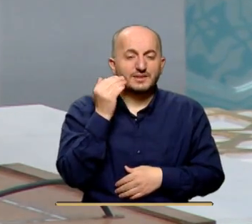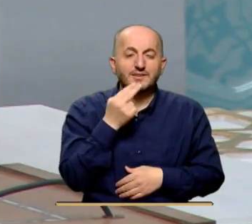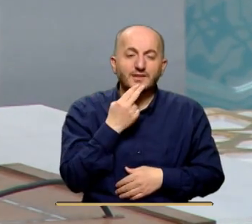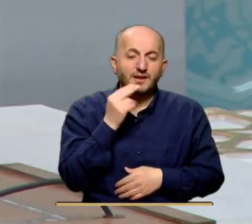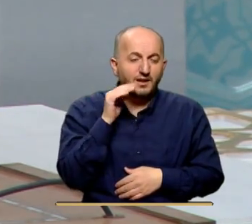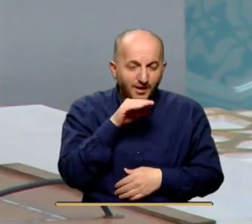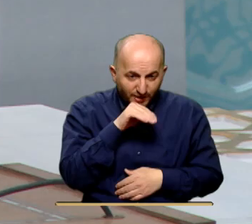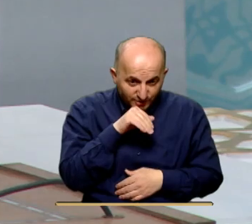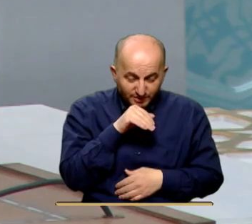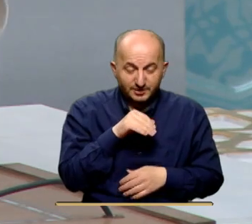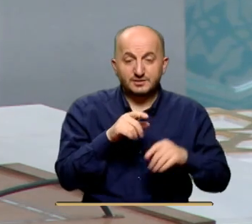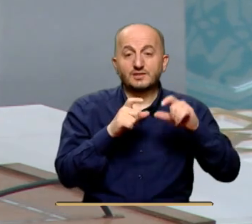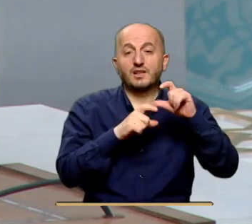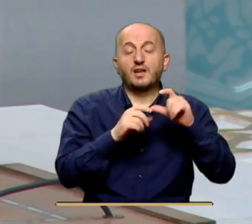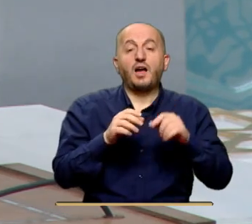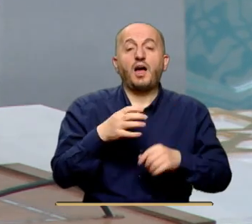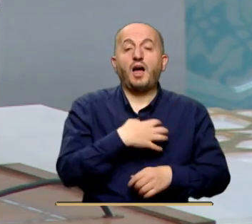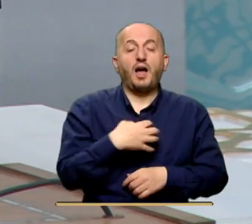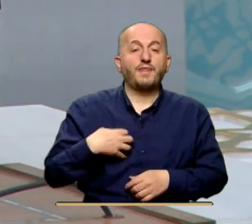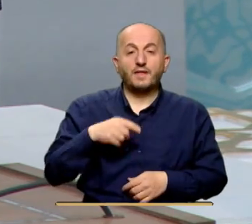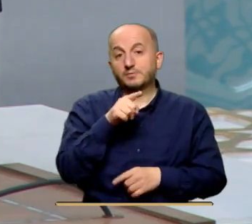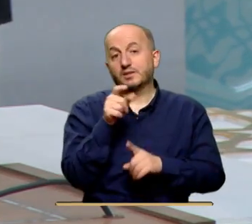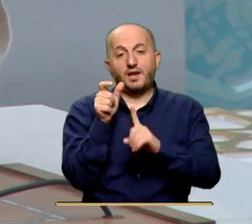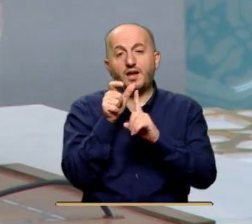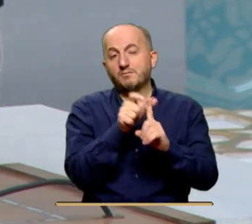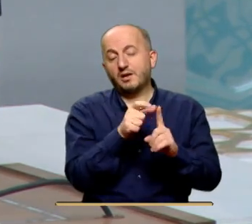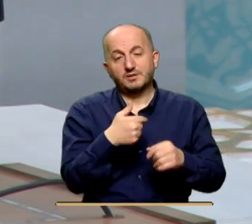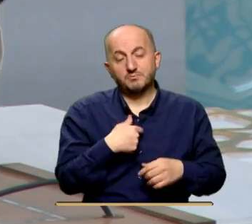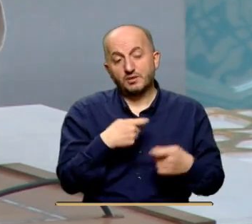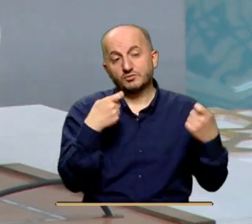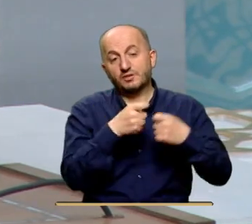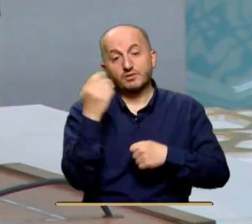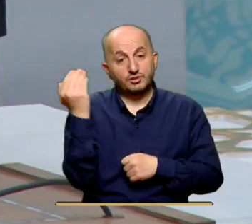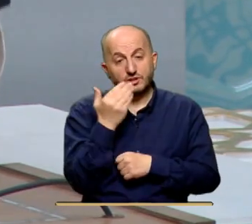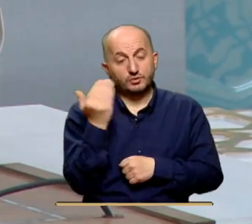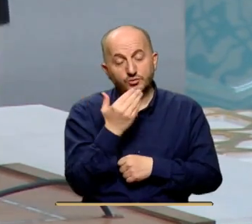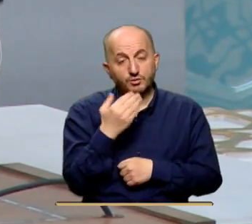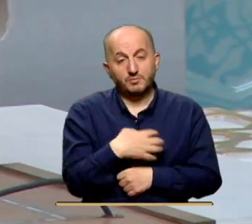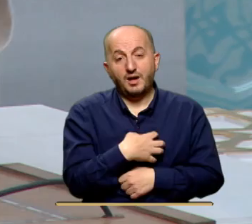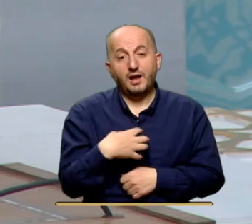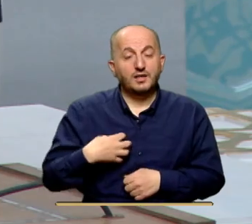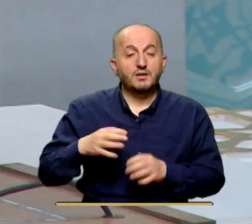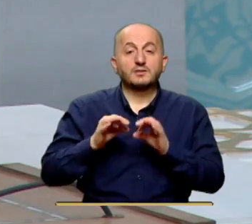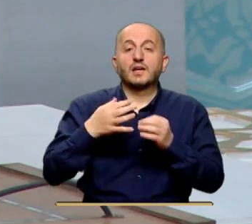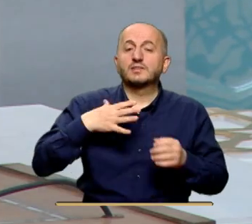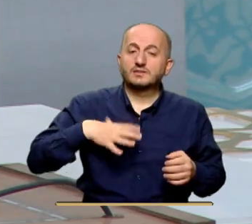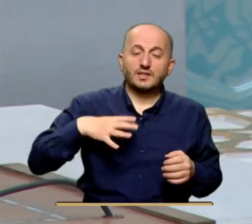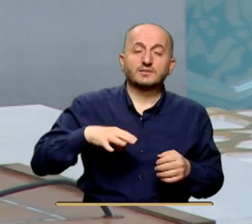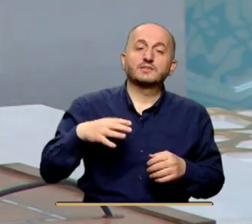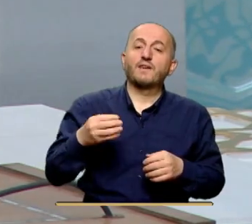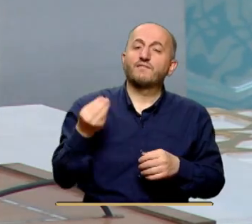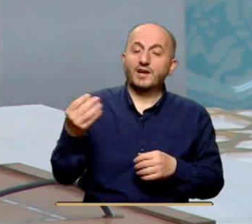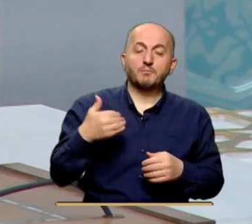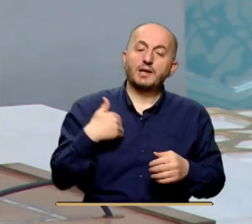ki Selahaddin Efendi'ye, anam sana emanet. Ben cepheye gidiyorum, anam ne isterse ver, gelince